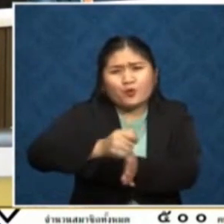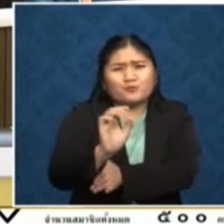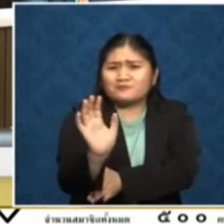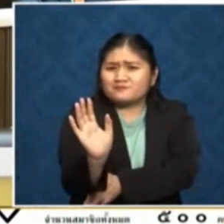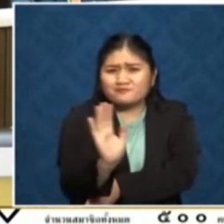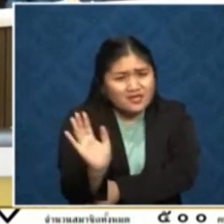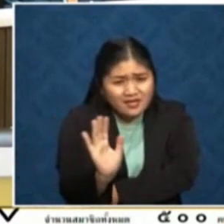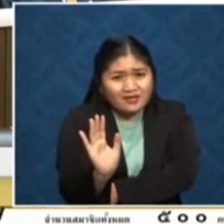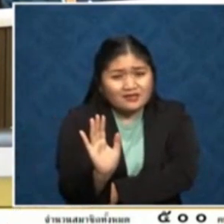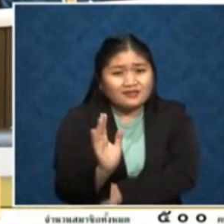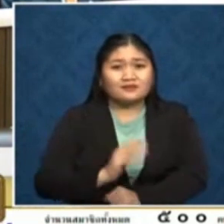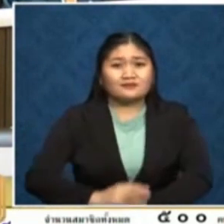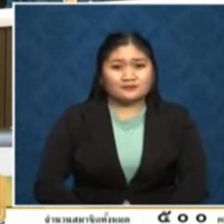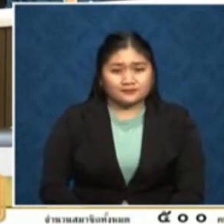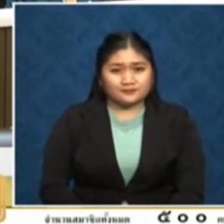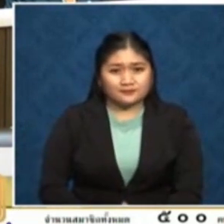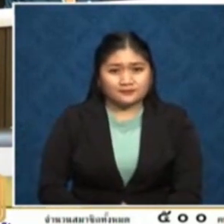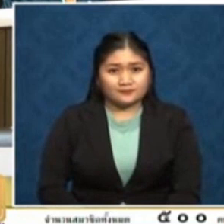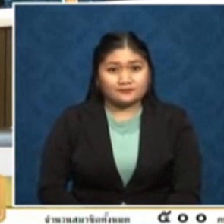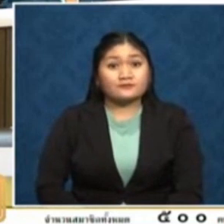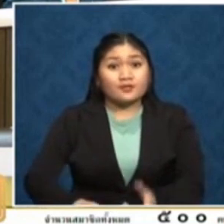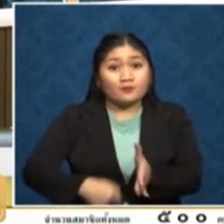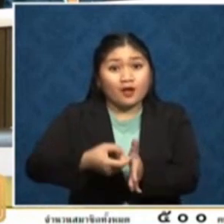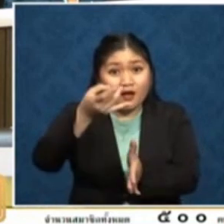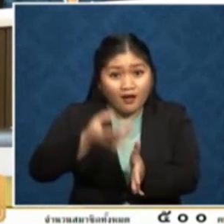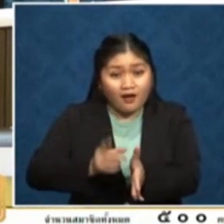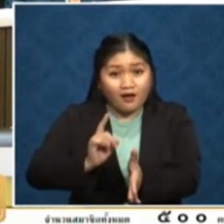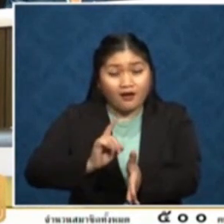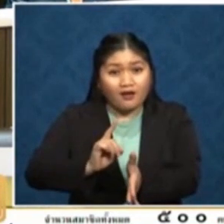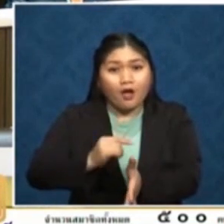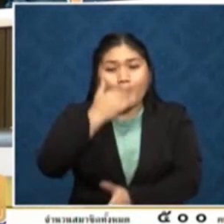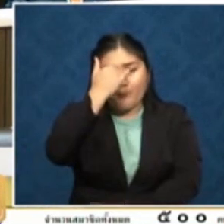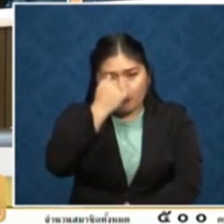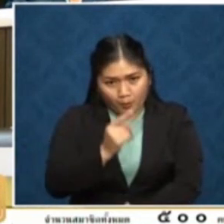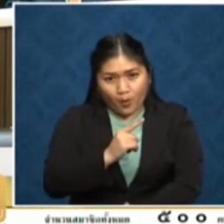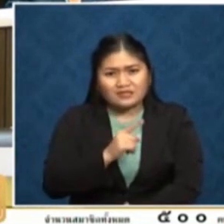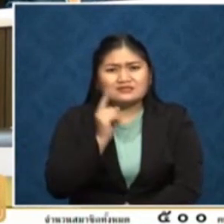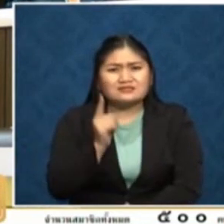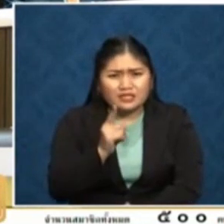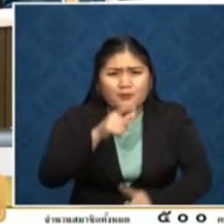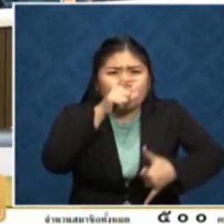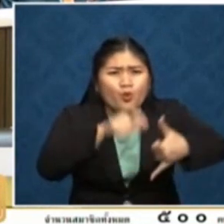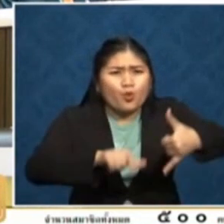งเทียมอยู่การโดนหลอกถ้าเกิดขึ้นจริงก็ไม่ใช่เหตุผลที่จะมาแย้งเรื่องการเปลี่ยนคำนำหน้านามให้ตรงกับอัตลักษณ์ทางเ